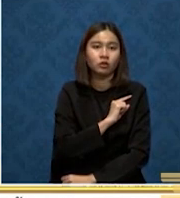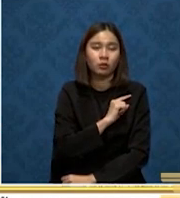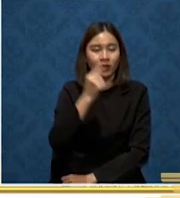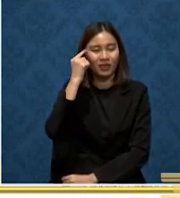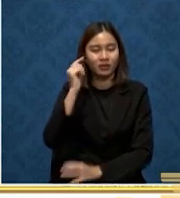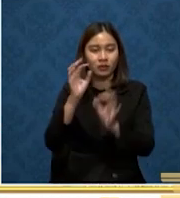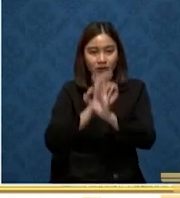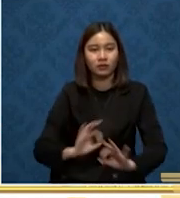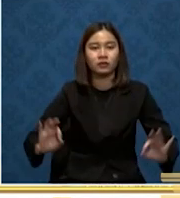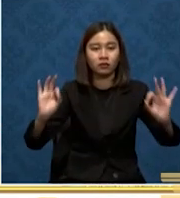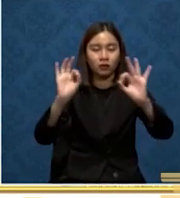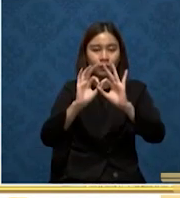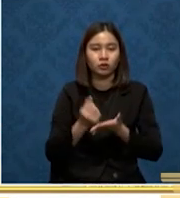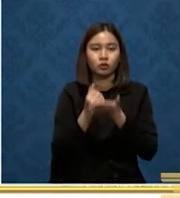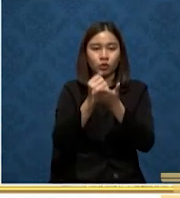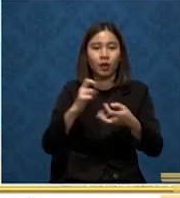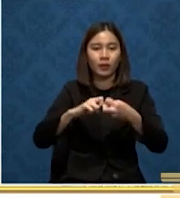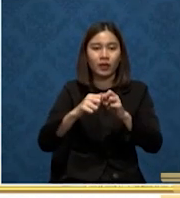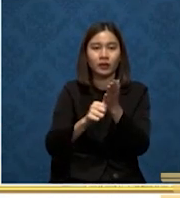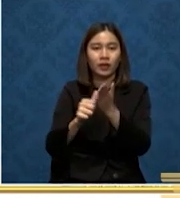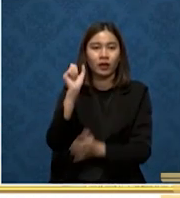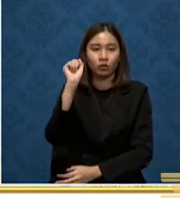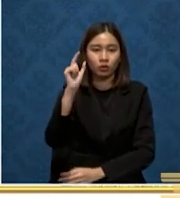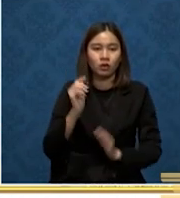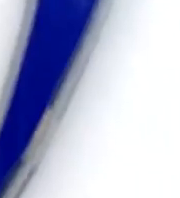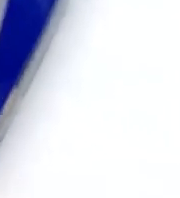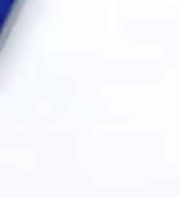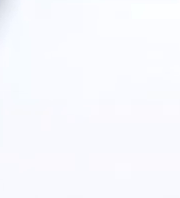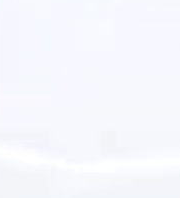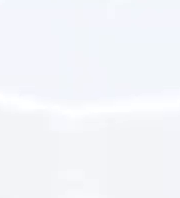คามสำคัญแล้วก็ช่วยแ้ไก่ปหน้านี้โดแรดนะครับกบคุณครับ